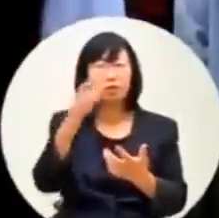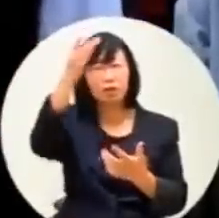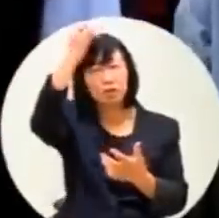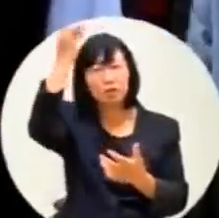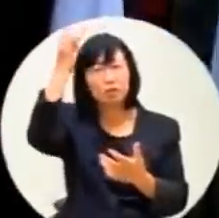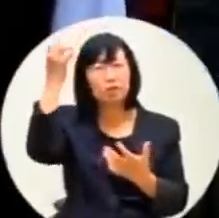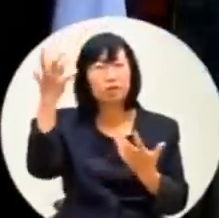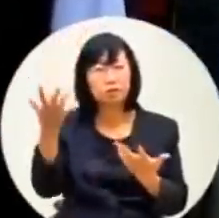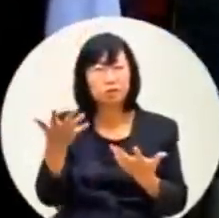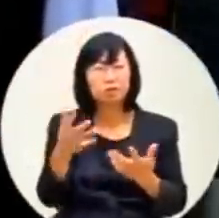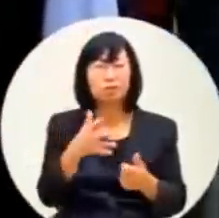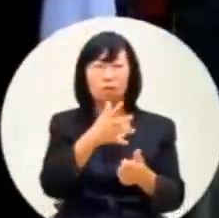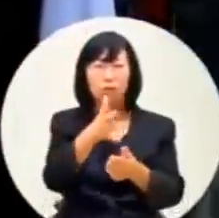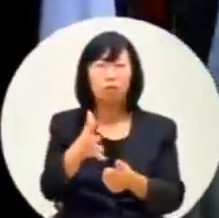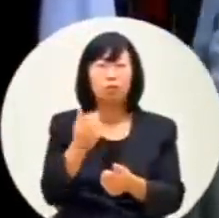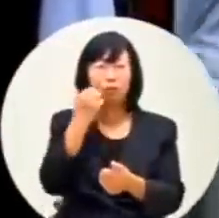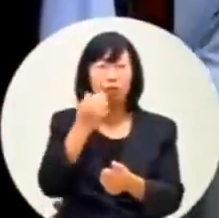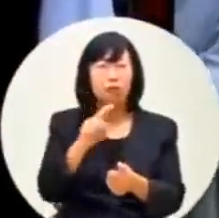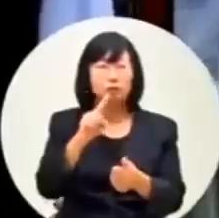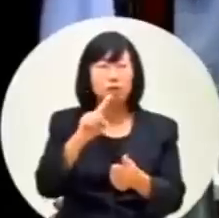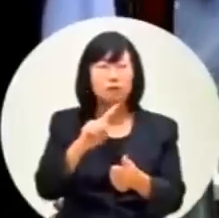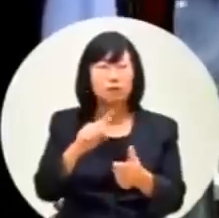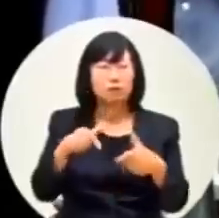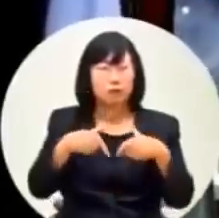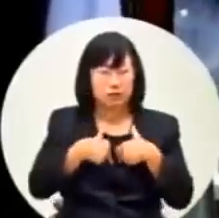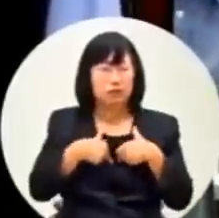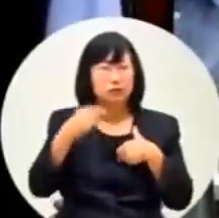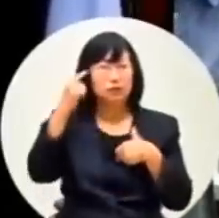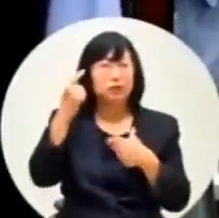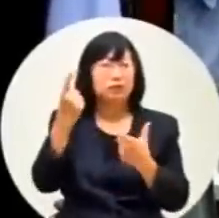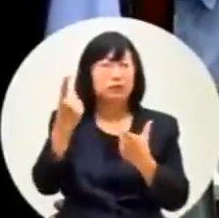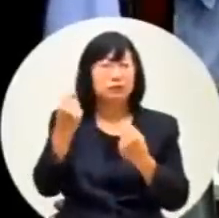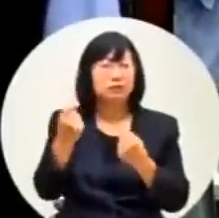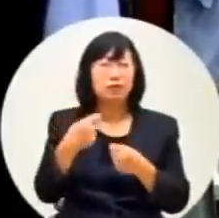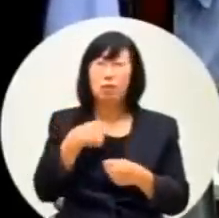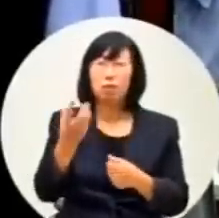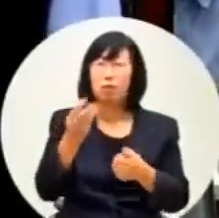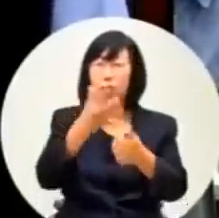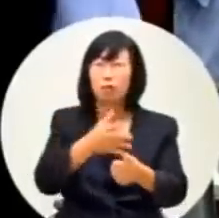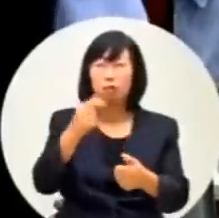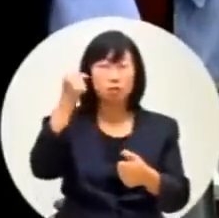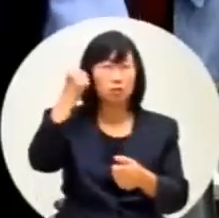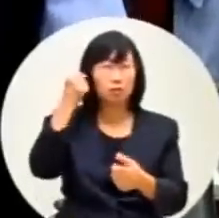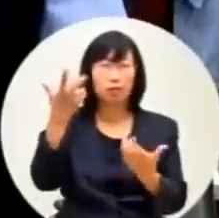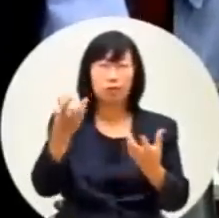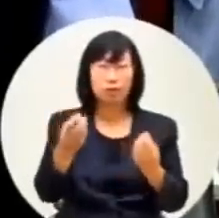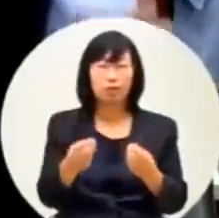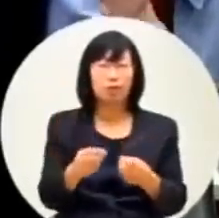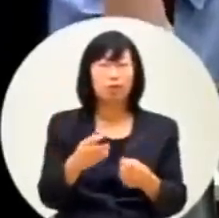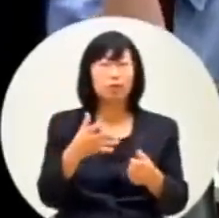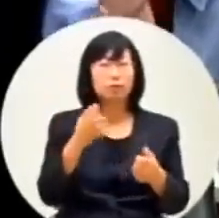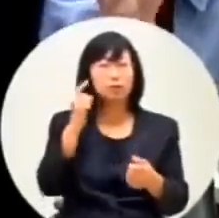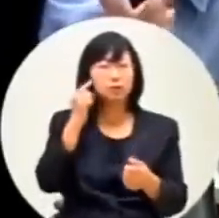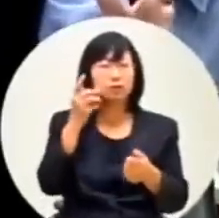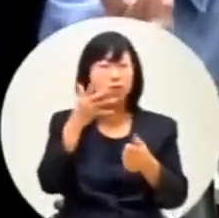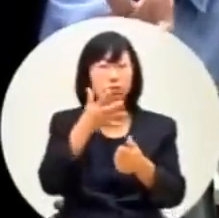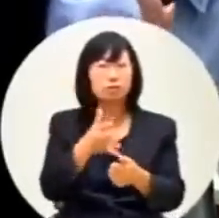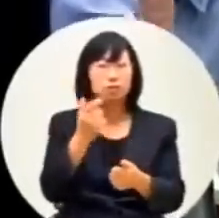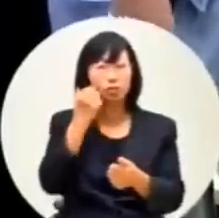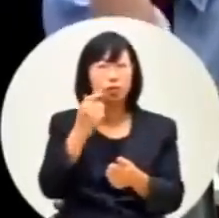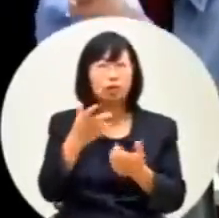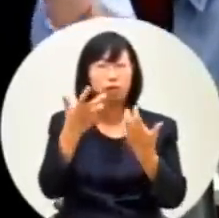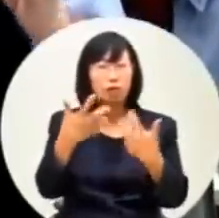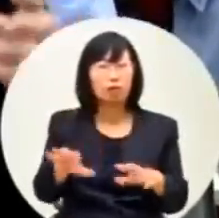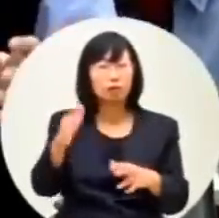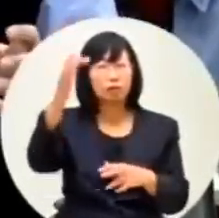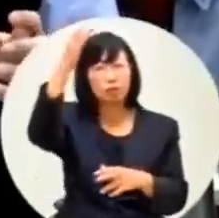是真的一心一意。如果让台南 光也没头发， 不是让台南光没干，他的意思是说很多秃头者欢